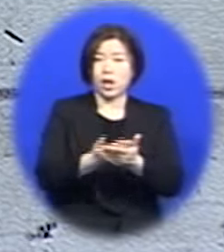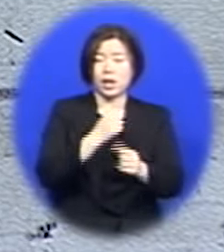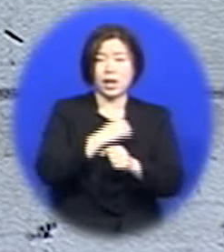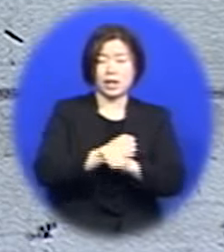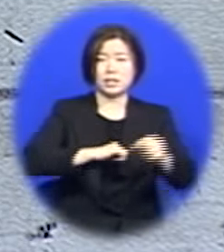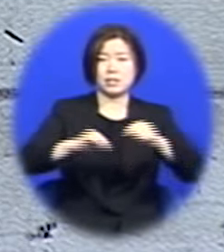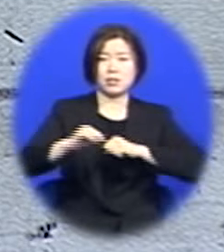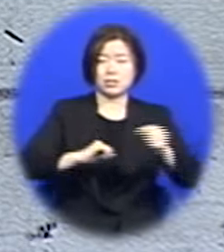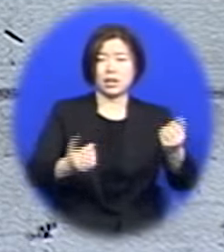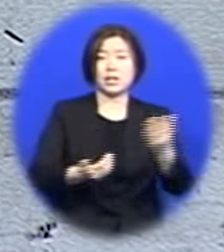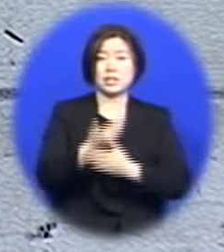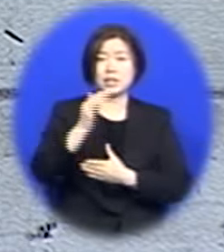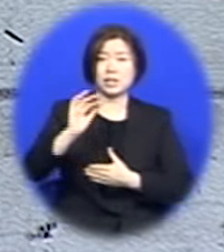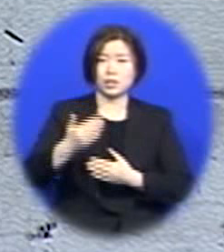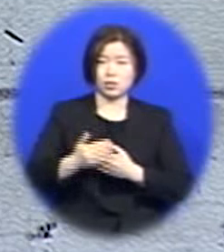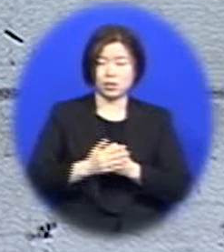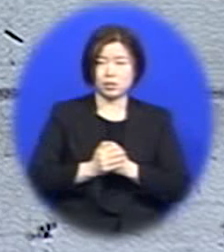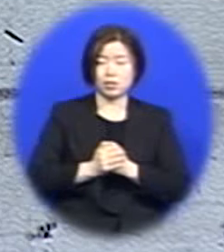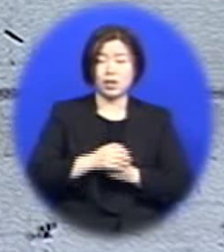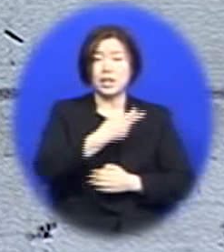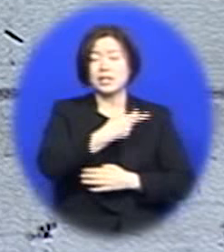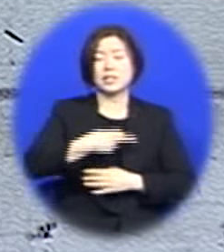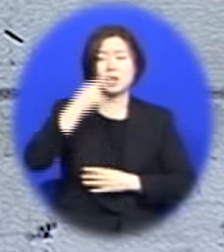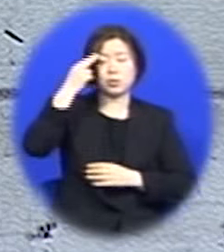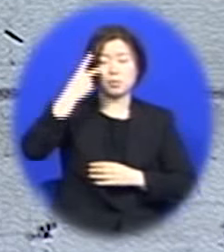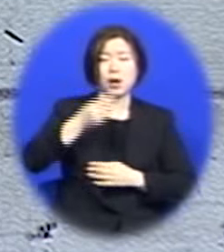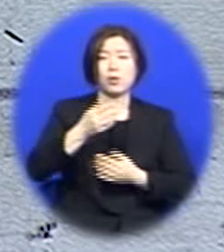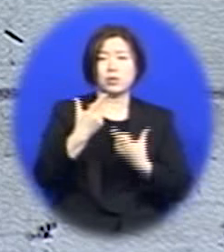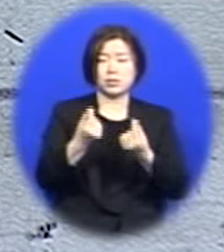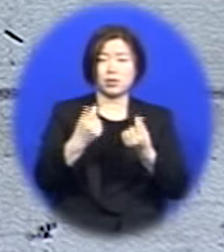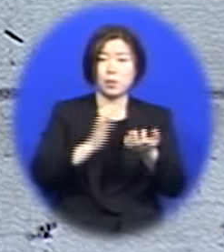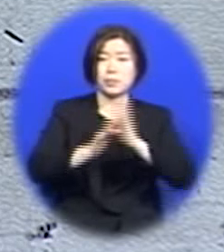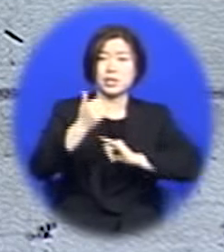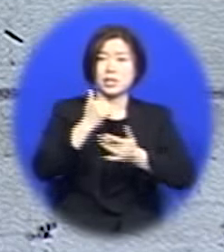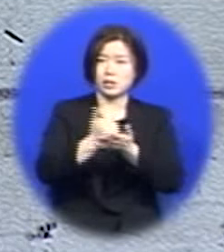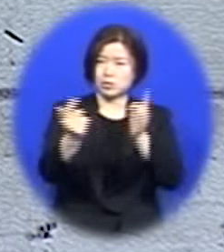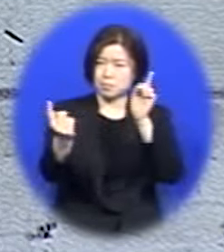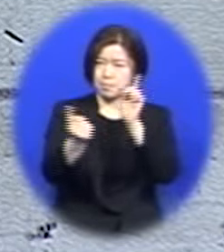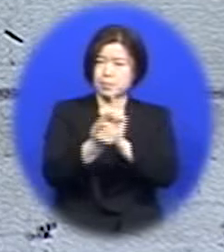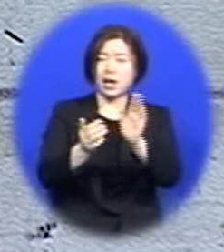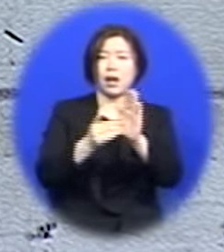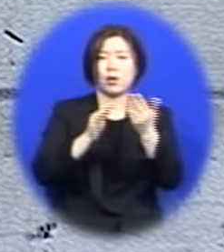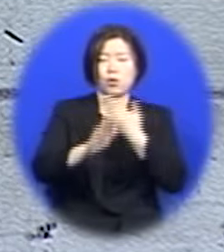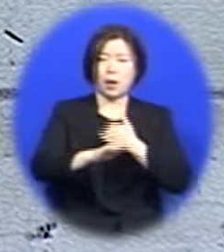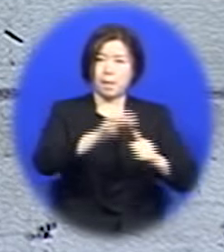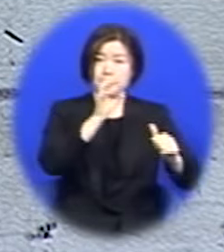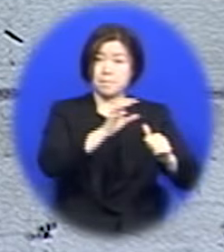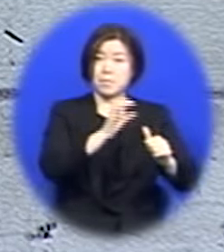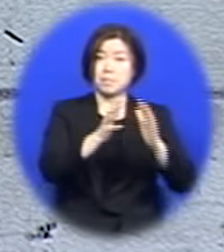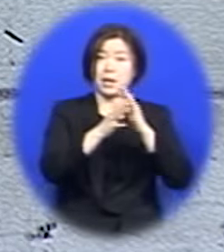일어나는, 사도 바울처럼 예수님 만나고 핍박자가